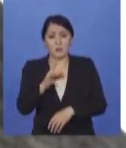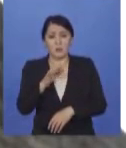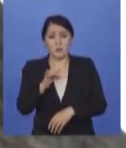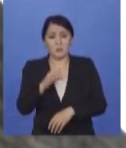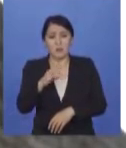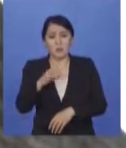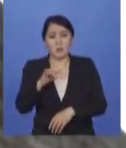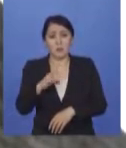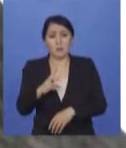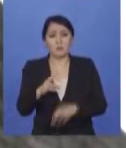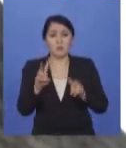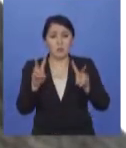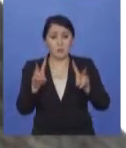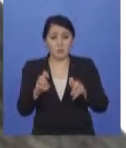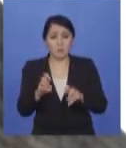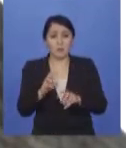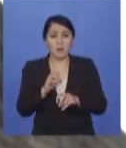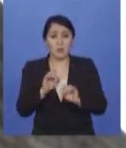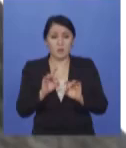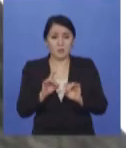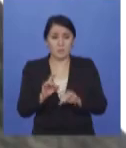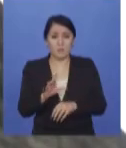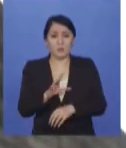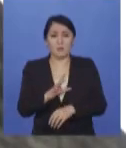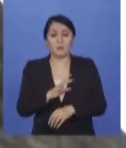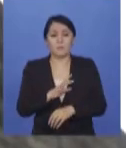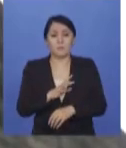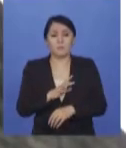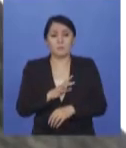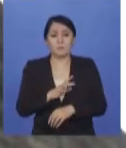деген қарттырмыз деп айтты дейді. Сосын,